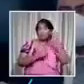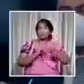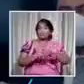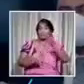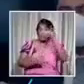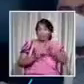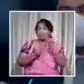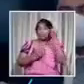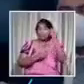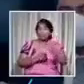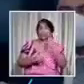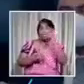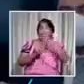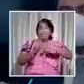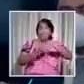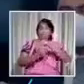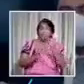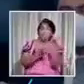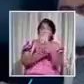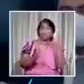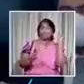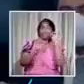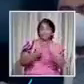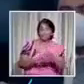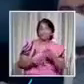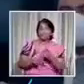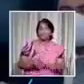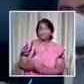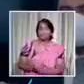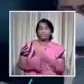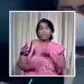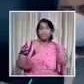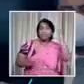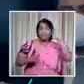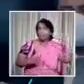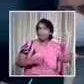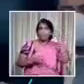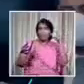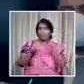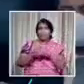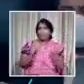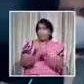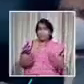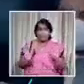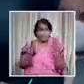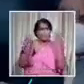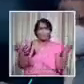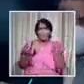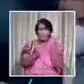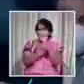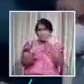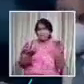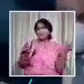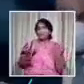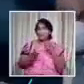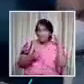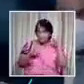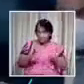ජනාධිපතිවරයාට කාබනික පොර එකවර ගේන්න කියලා මේ ලෝකේ කොහෙවත් එහෙම ක්‍රියාත්මක වෙලා නැහැ ඒ නිසා